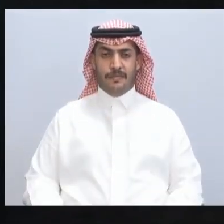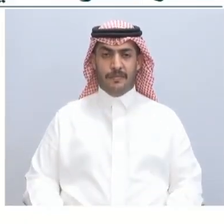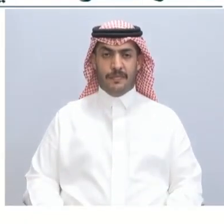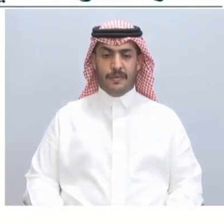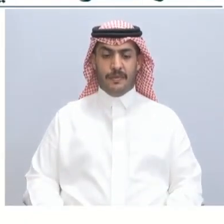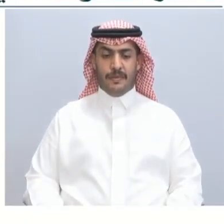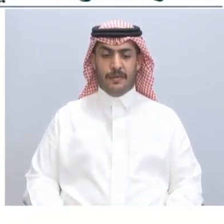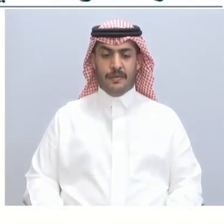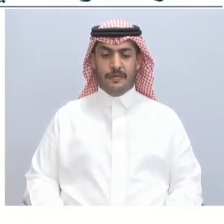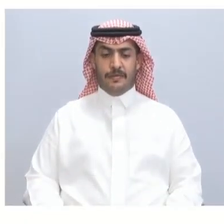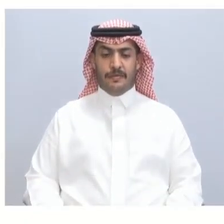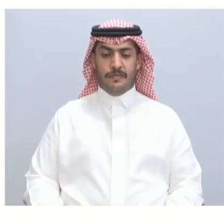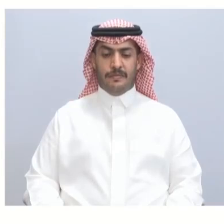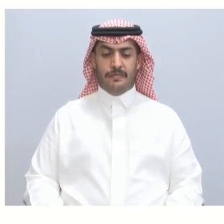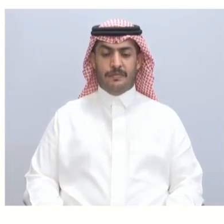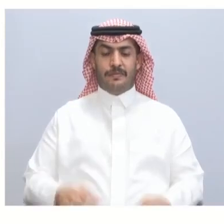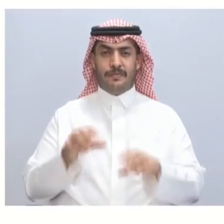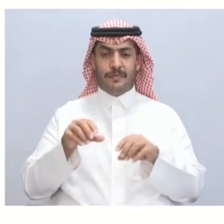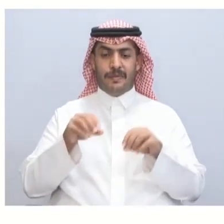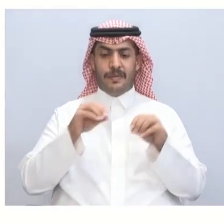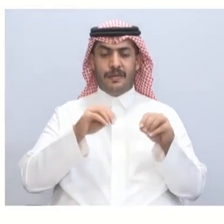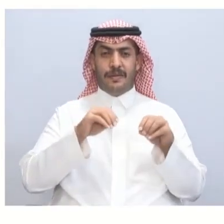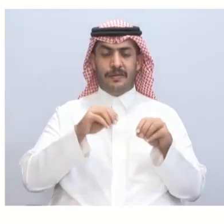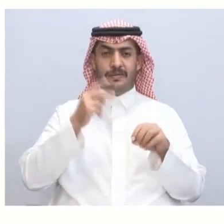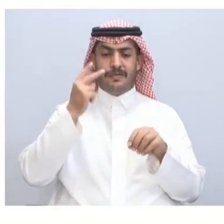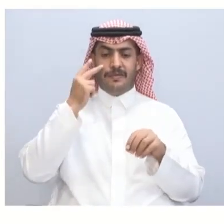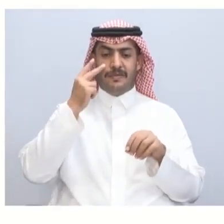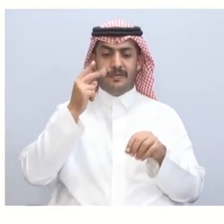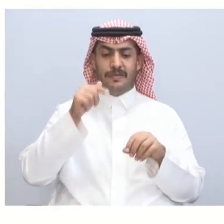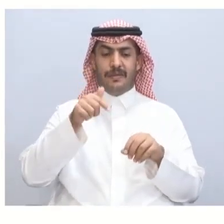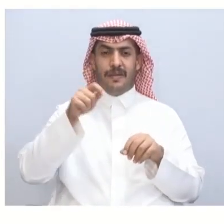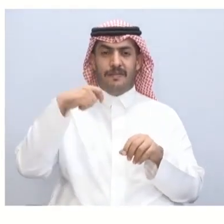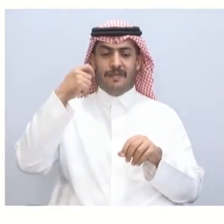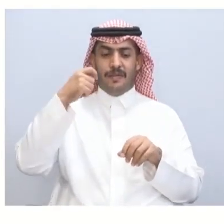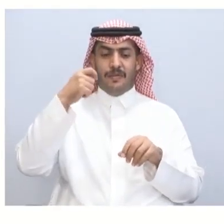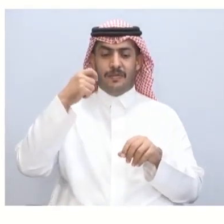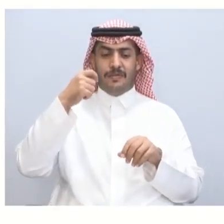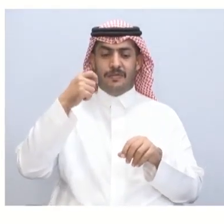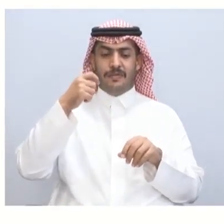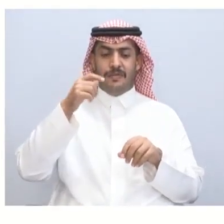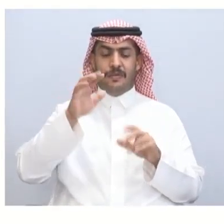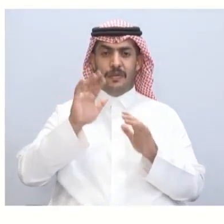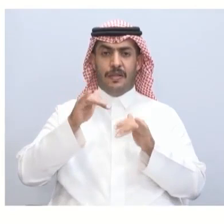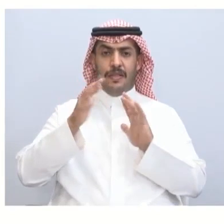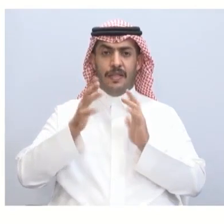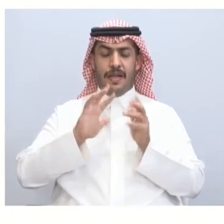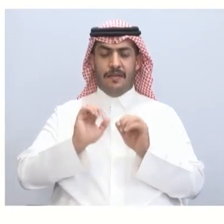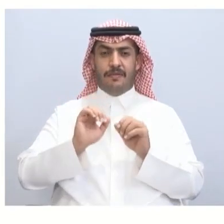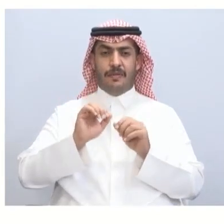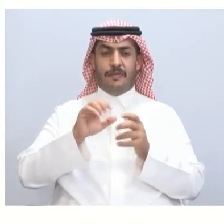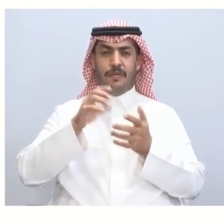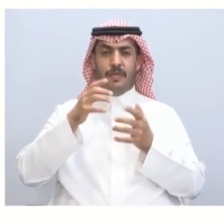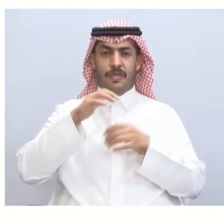فيكم ننتقل الان الى نستنتج من خلال الفيديو القادم مظاهر